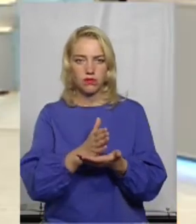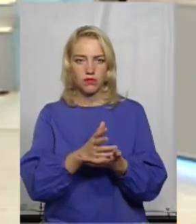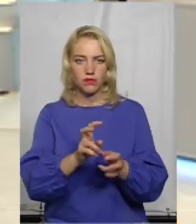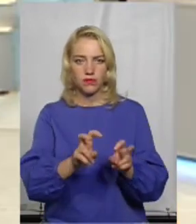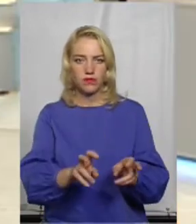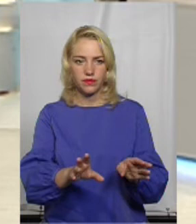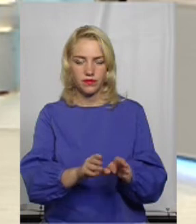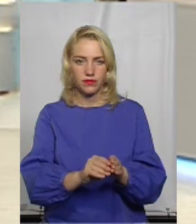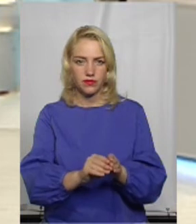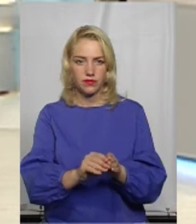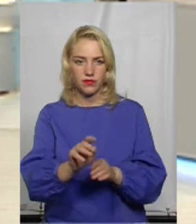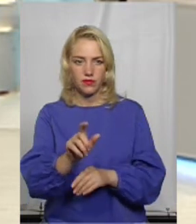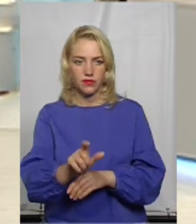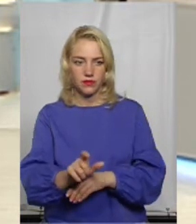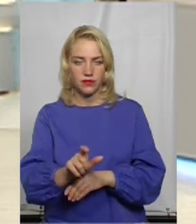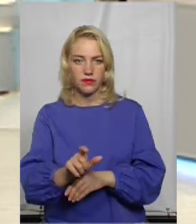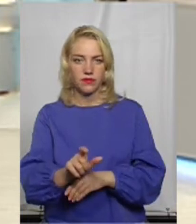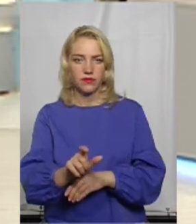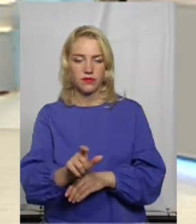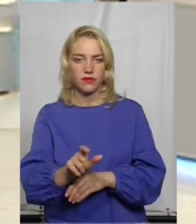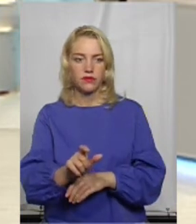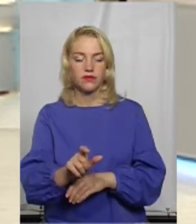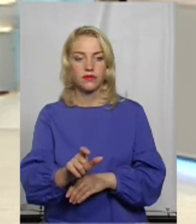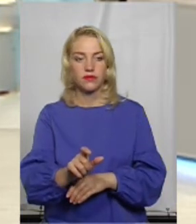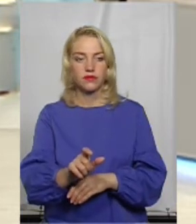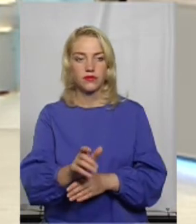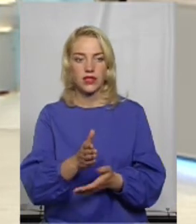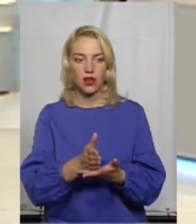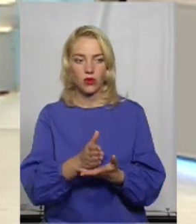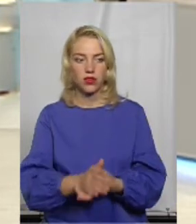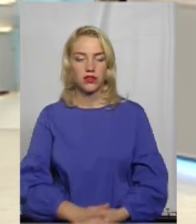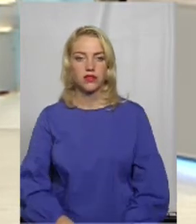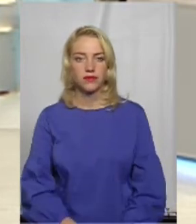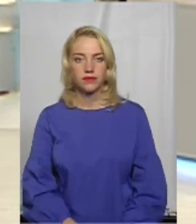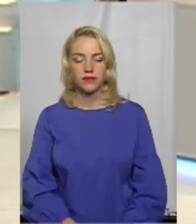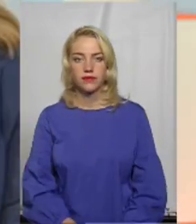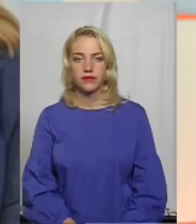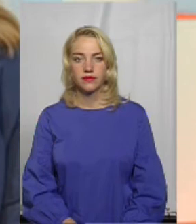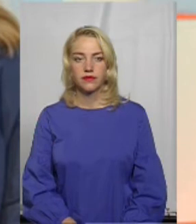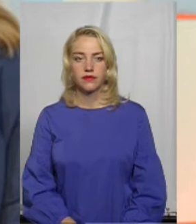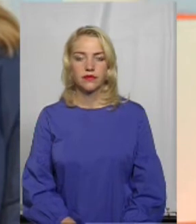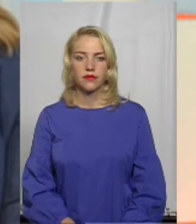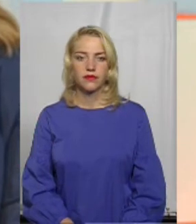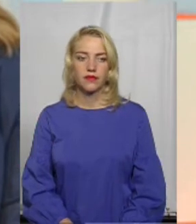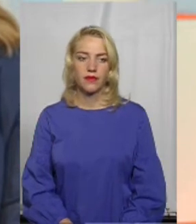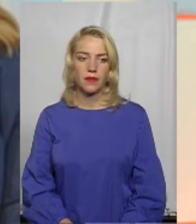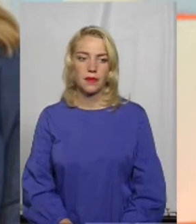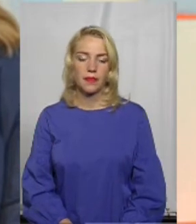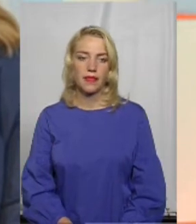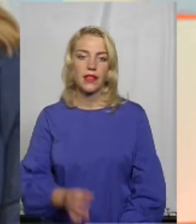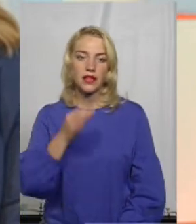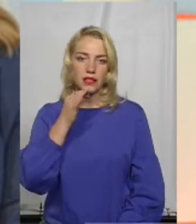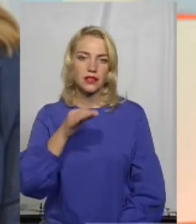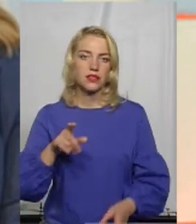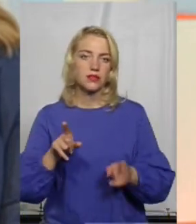буде з цією людиною знаходитись. Ну, ми ну, скажімо